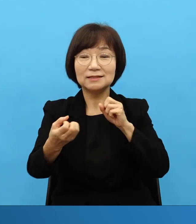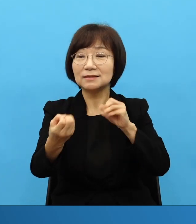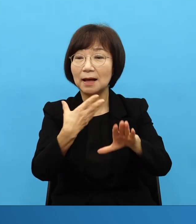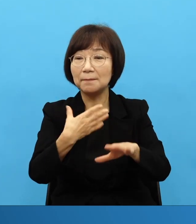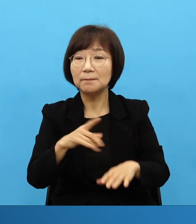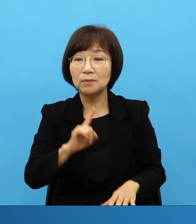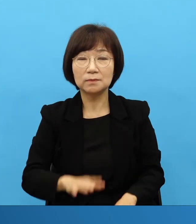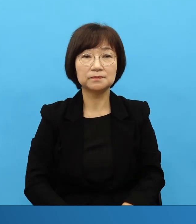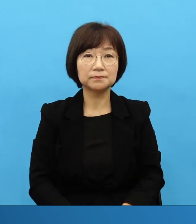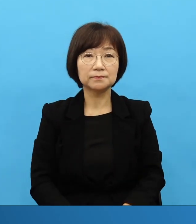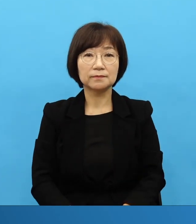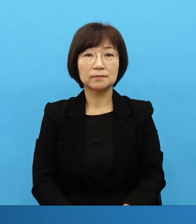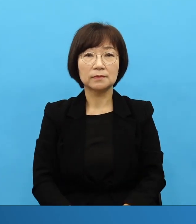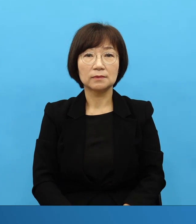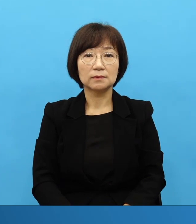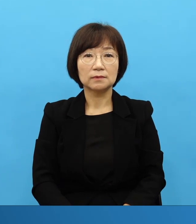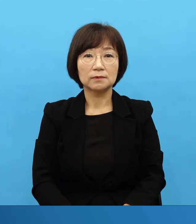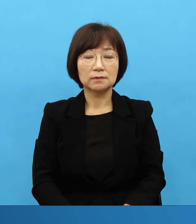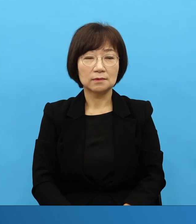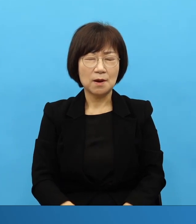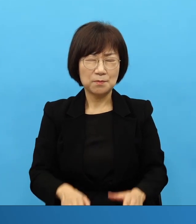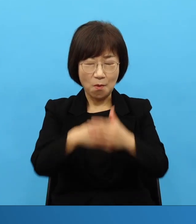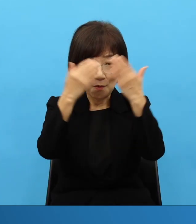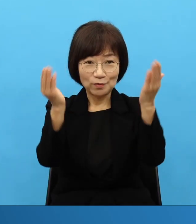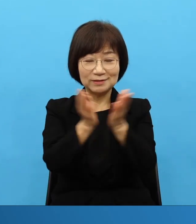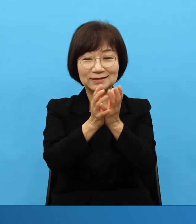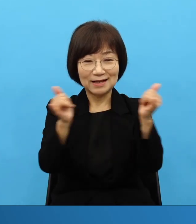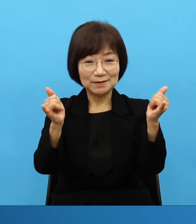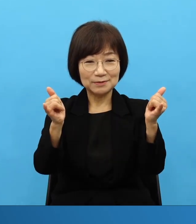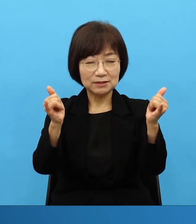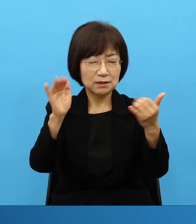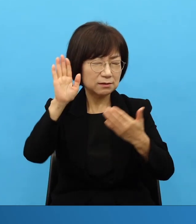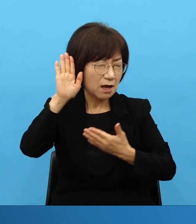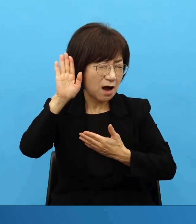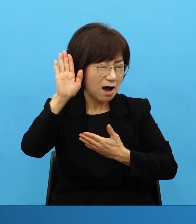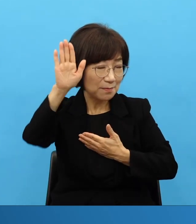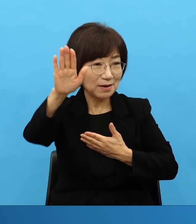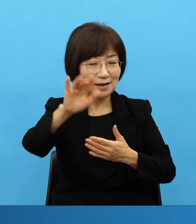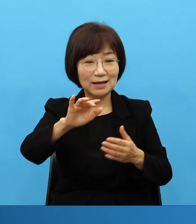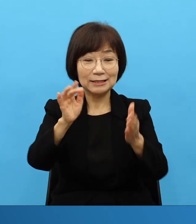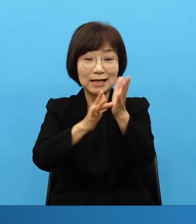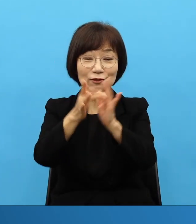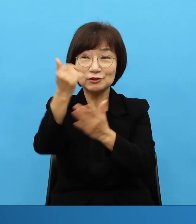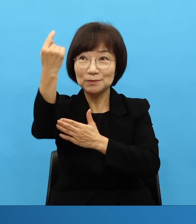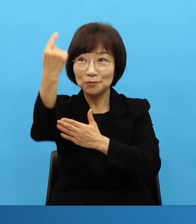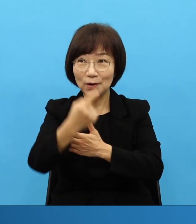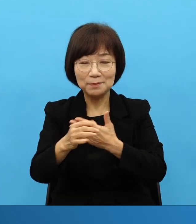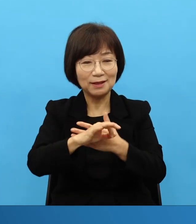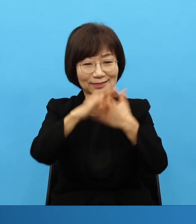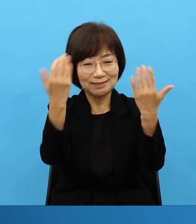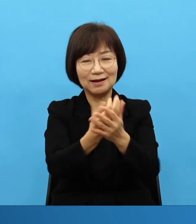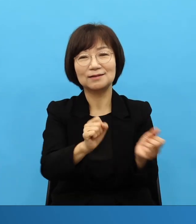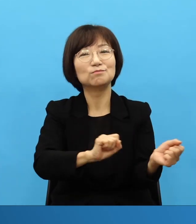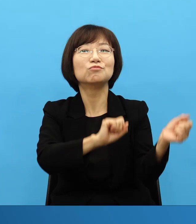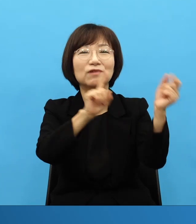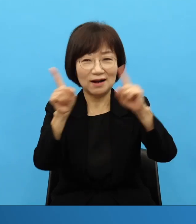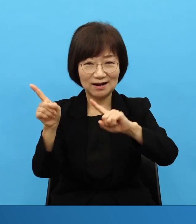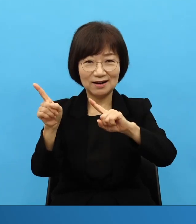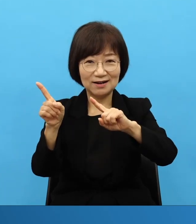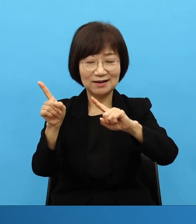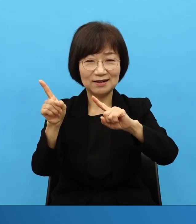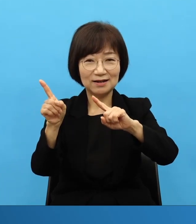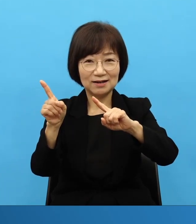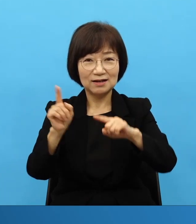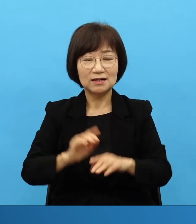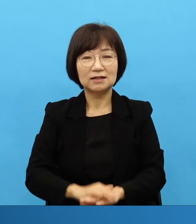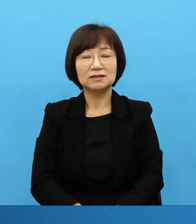그렇죠? mankind 모든 it was 인간은 that Jesus 나중에 다 부활합니다. resurrected. This is an answer that was given to all 과학적입니다. mankind. 그러나 영적 배경은 어마어마합니다. But their spiritual background is 부활하신